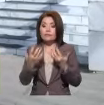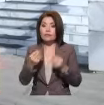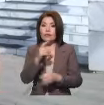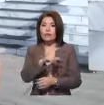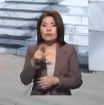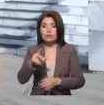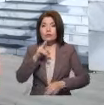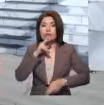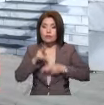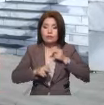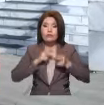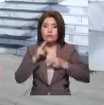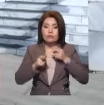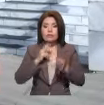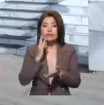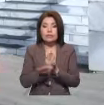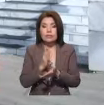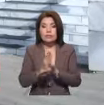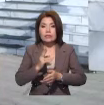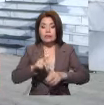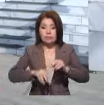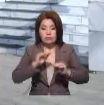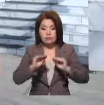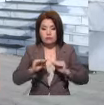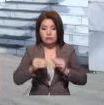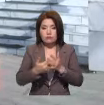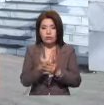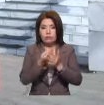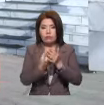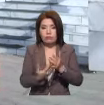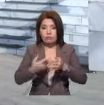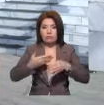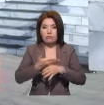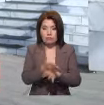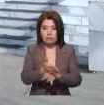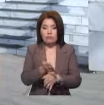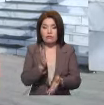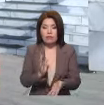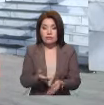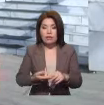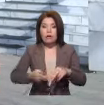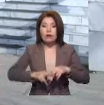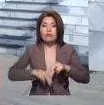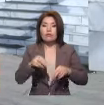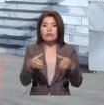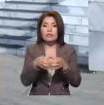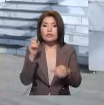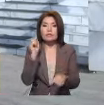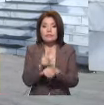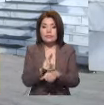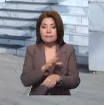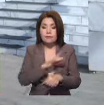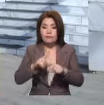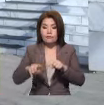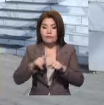да шағым түсіп жатыр. Салып кеткен жерлер қайтадан түсіп жатыр деп, асатып беріп жатыр деп. Құрылыс компаниясына тапсырма берілді. Осы жақын